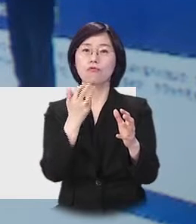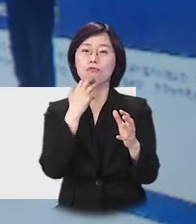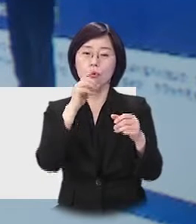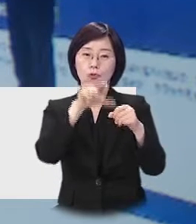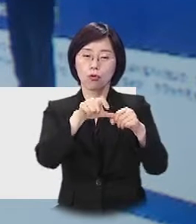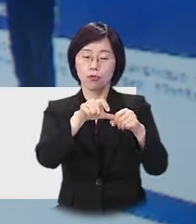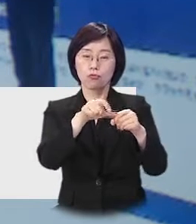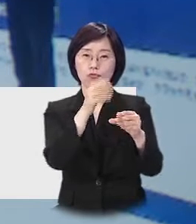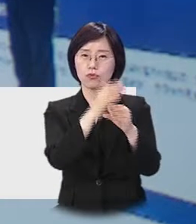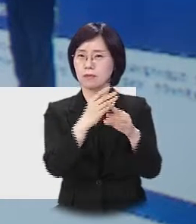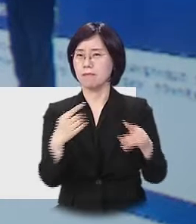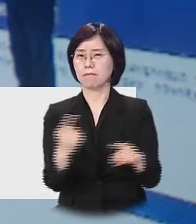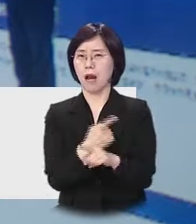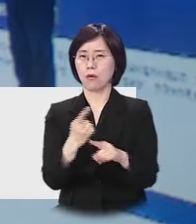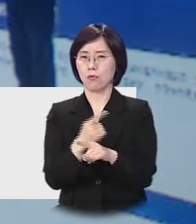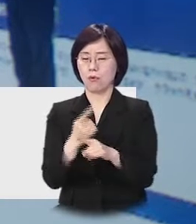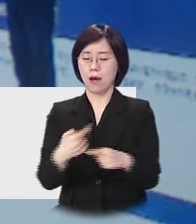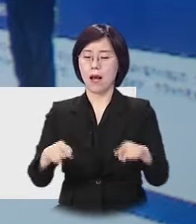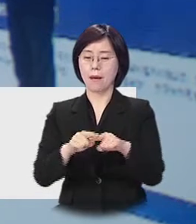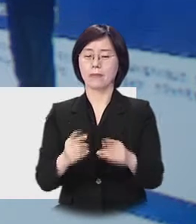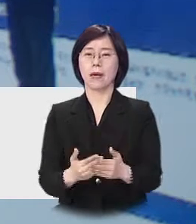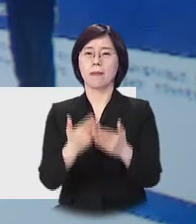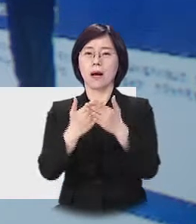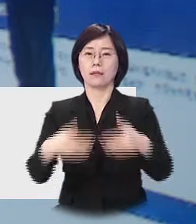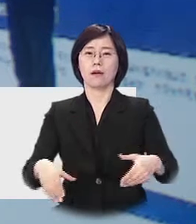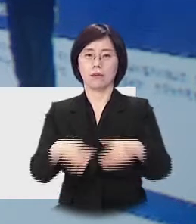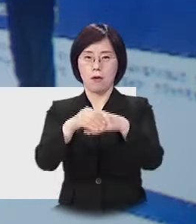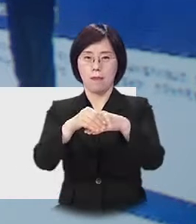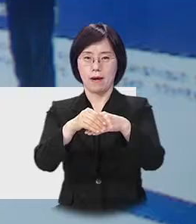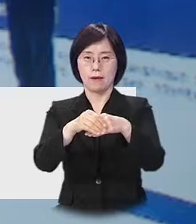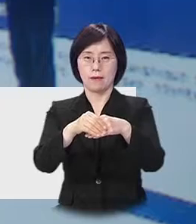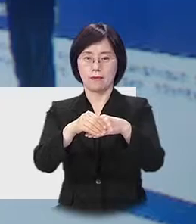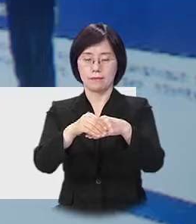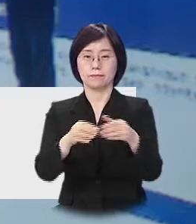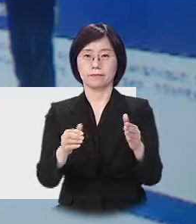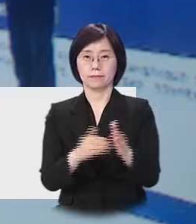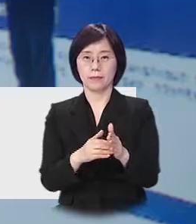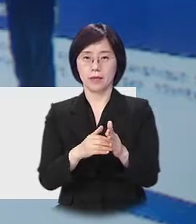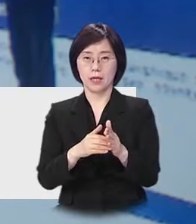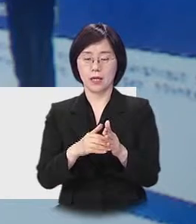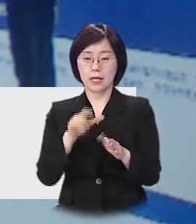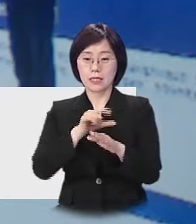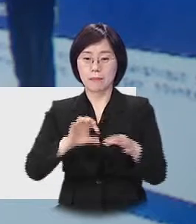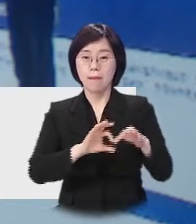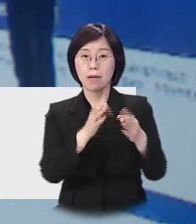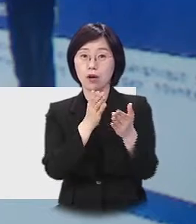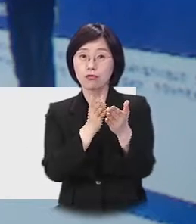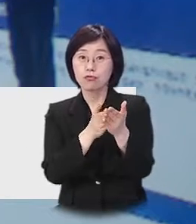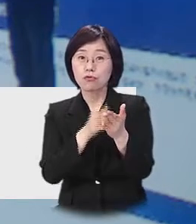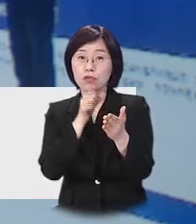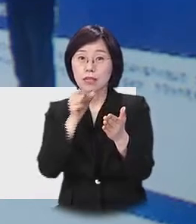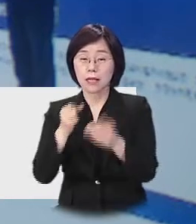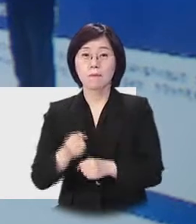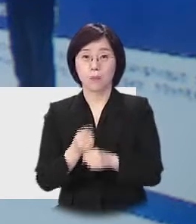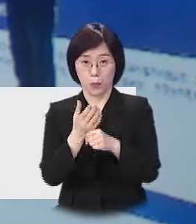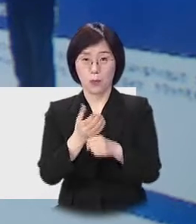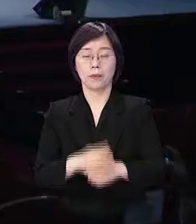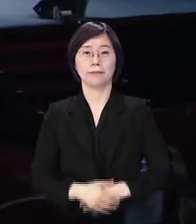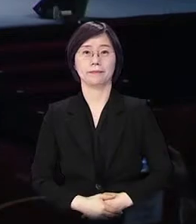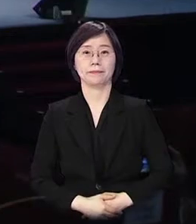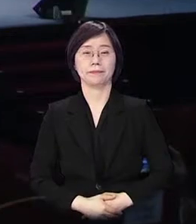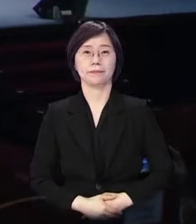중심 국가를 바꾸자며 상생협약이 체결됐습니다. 지역민방 공동취재단 류재일 기자가 보도합니다.